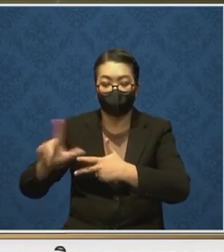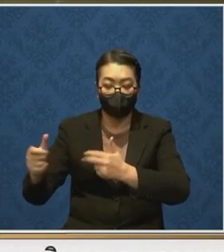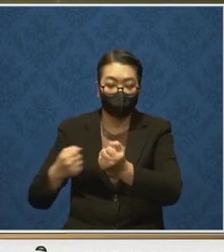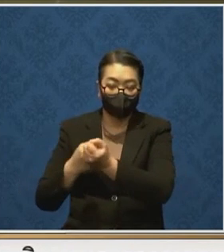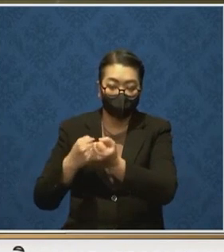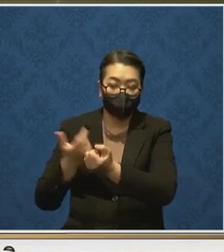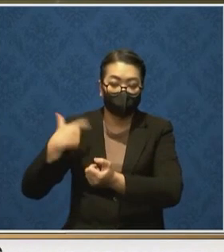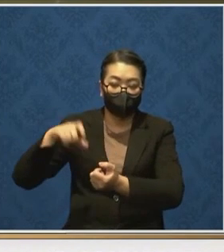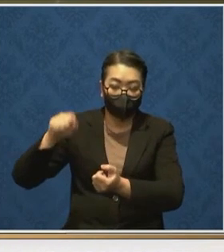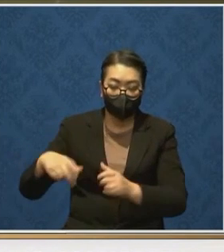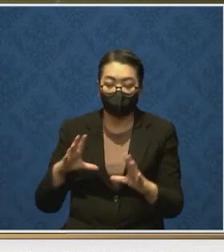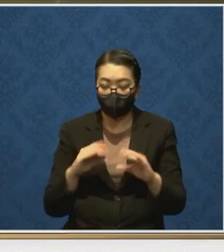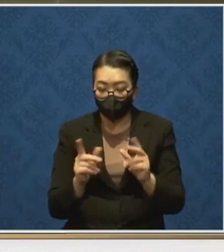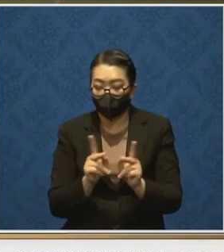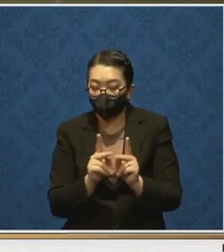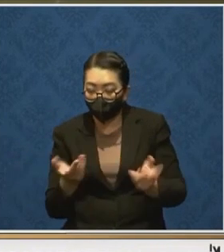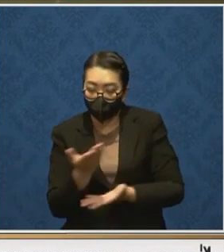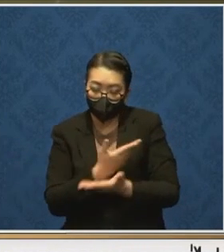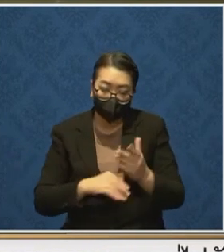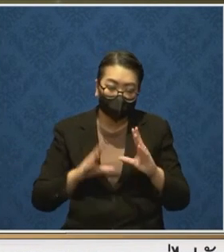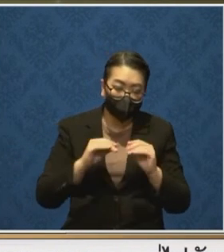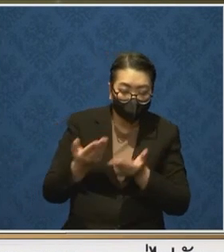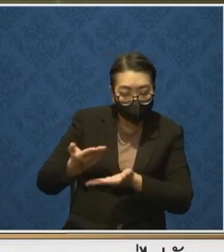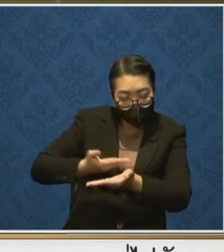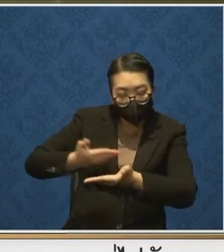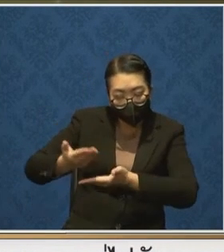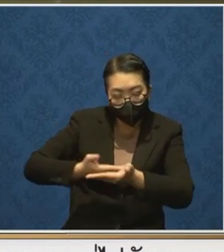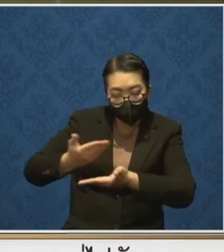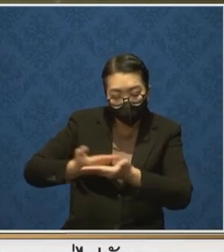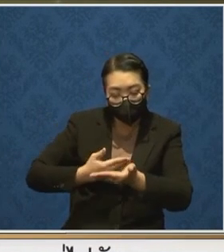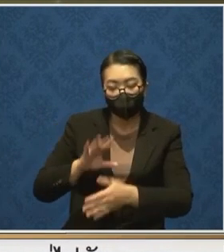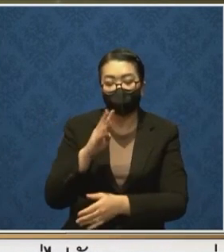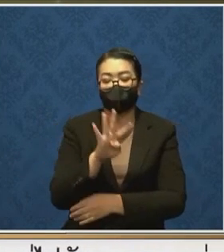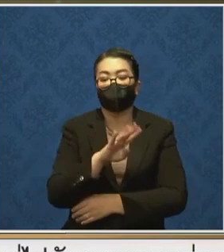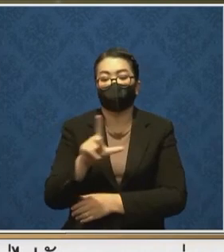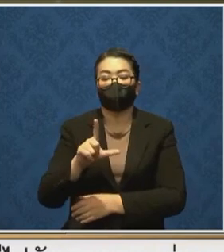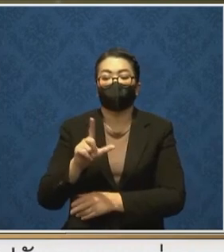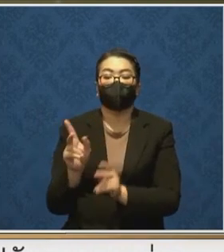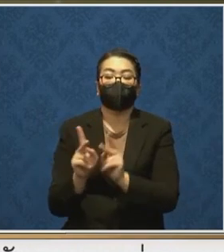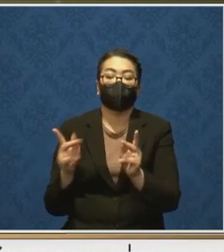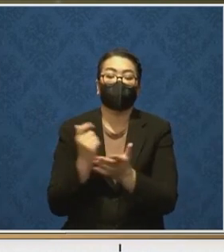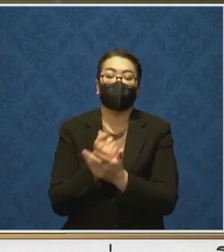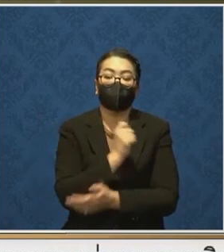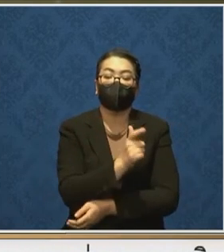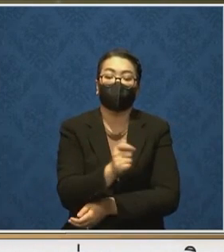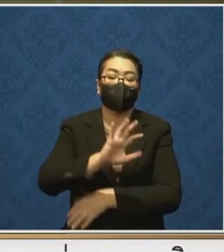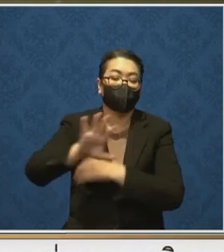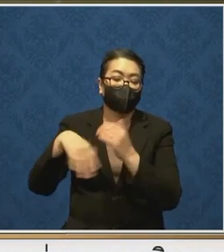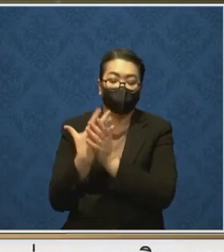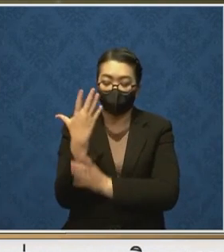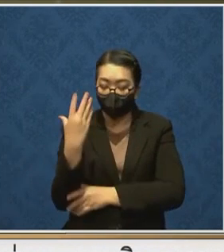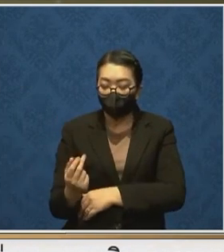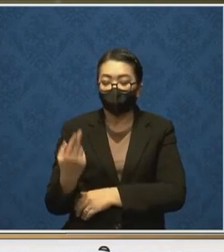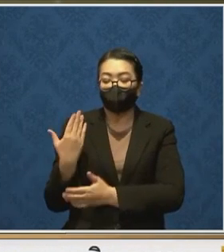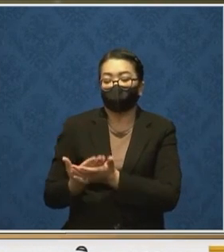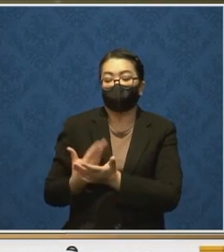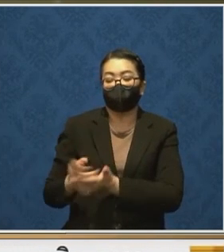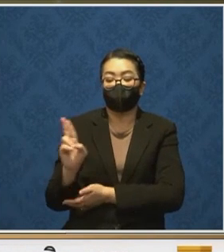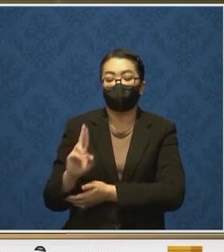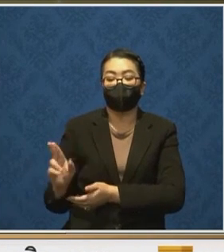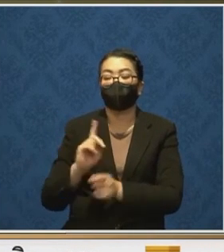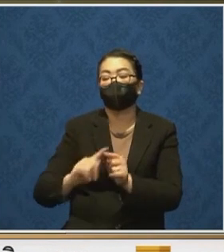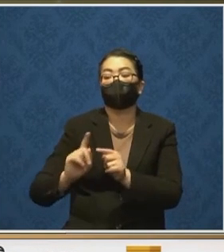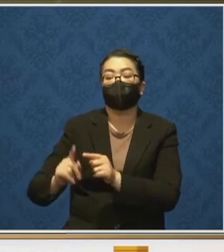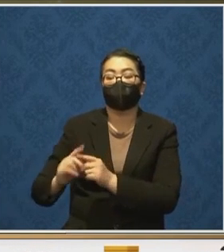ค่าประชุมคณะกรรมการรงกัข้อพิภาษ์ไทย Kingsgate 4 ล้านบาทและวงเงิที่เหลอเปคาใช้จ่ายอื่นที่